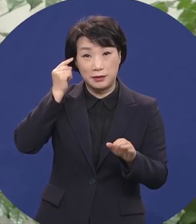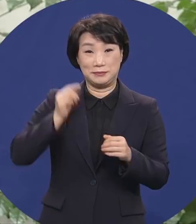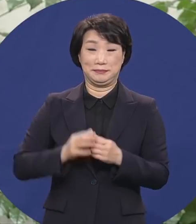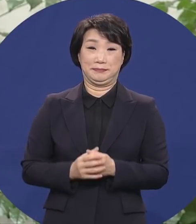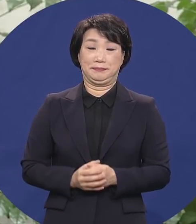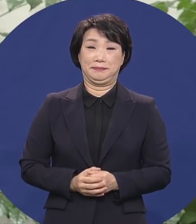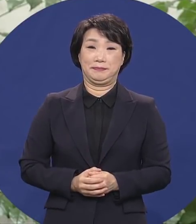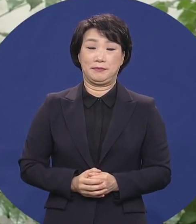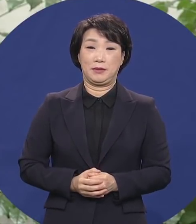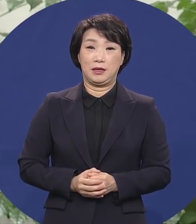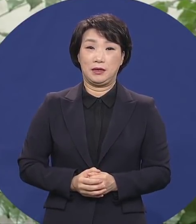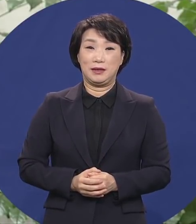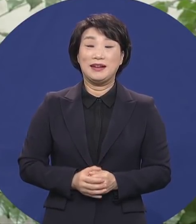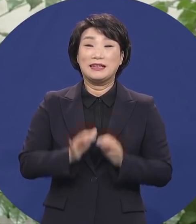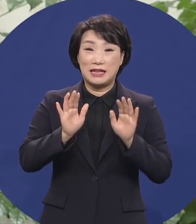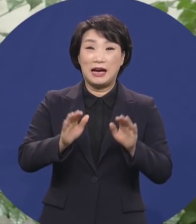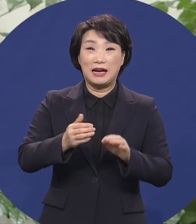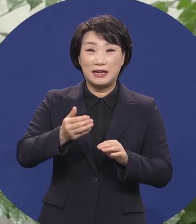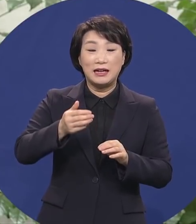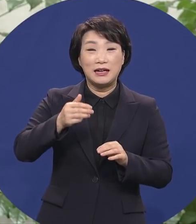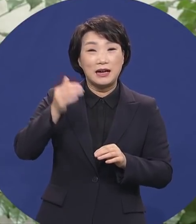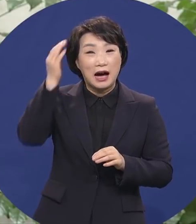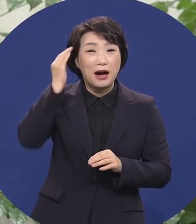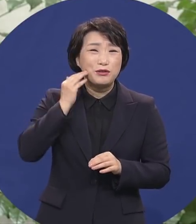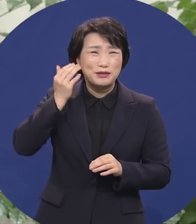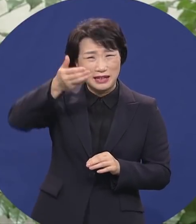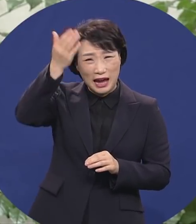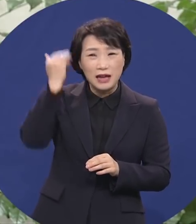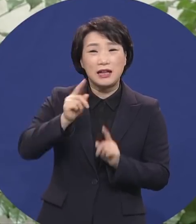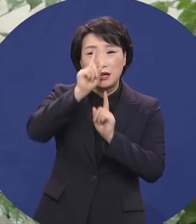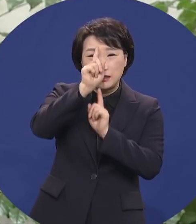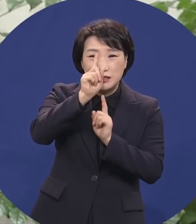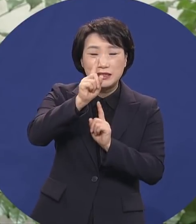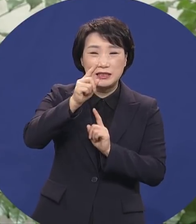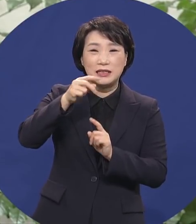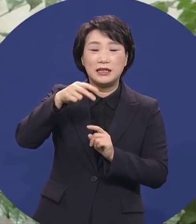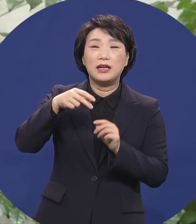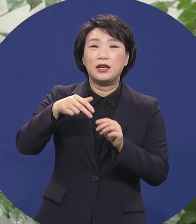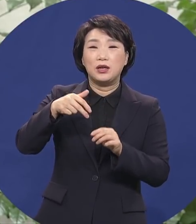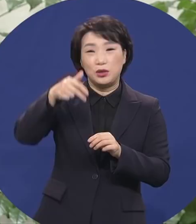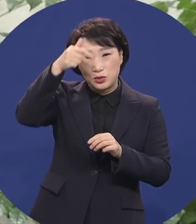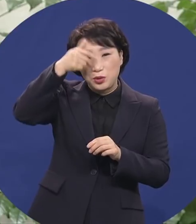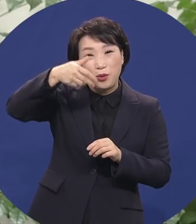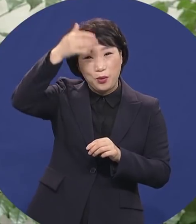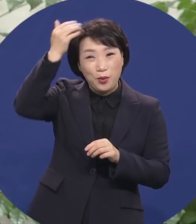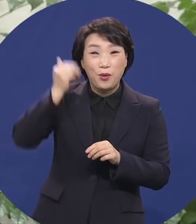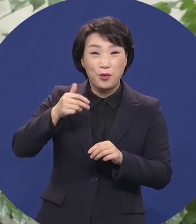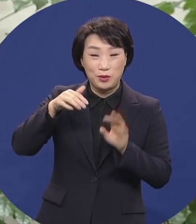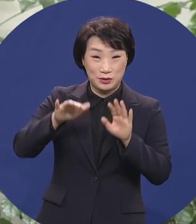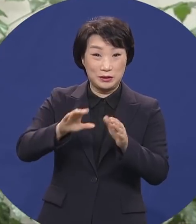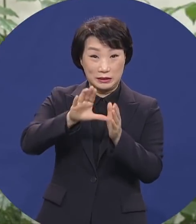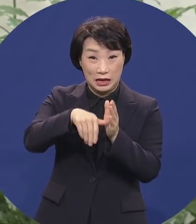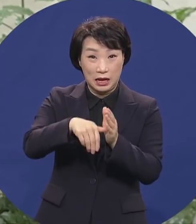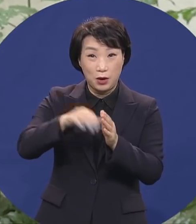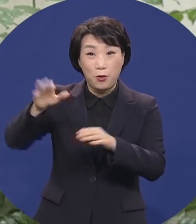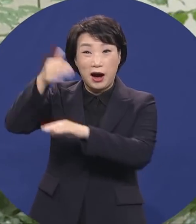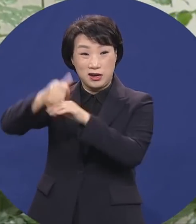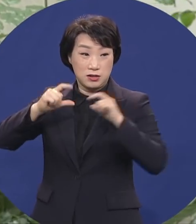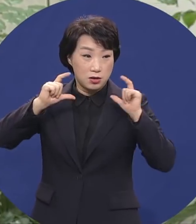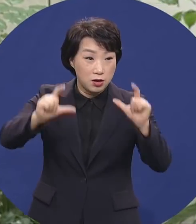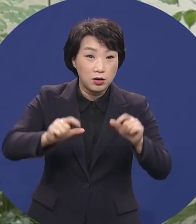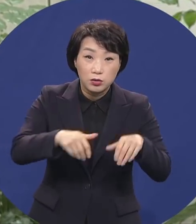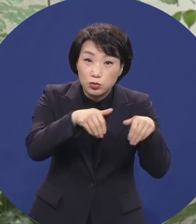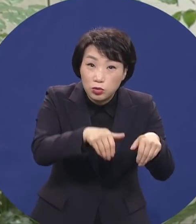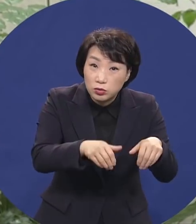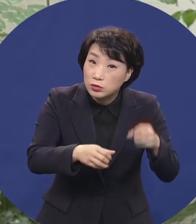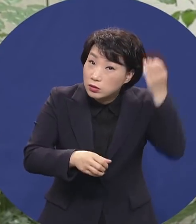예, 이시 왕조 시절에 왕의 어명을 신하가 잊어버릴 리가 있냐? 전혀 없지.